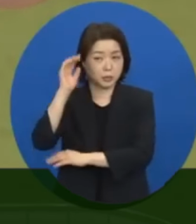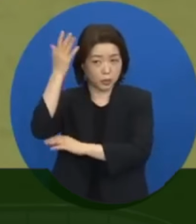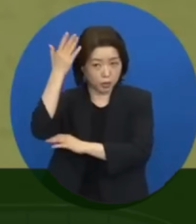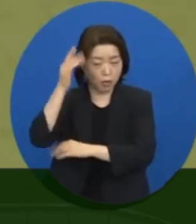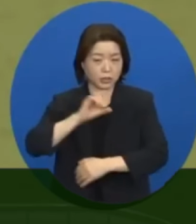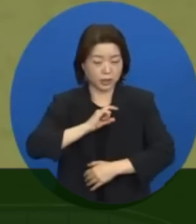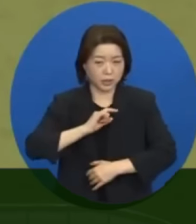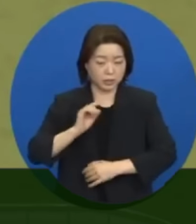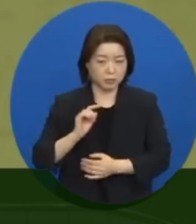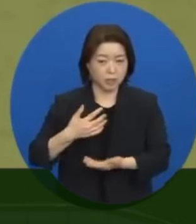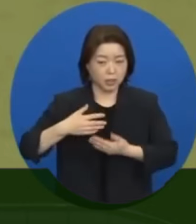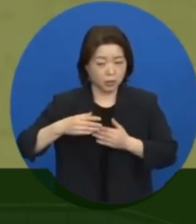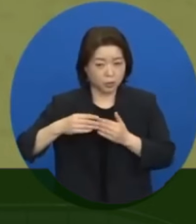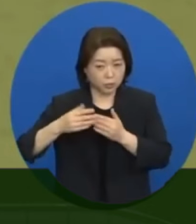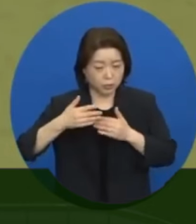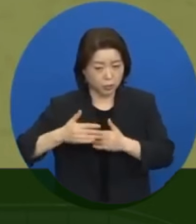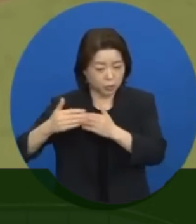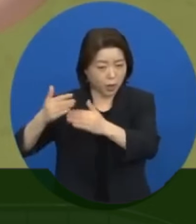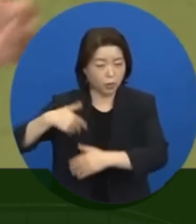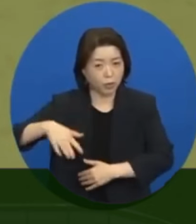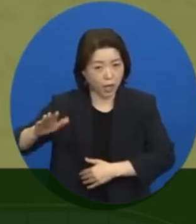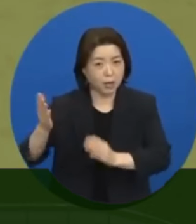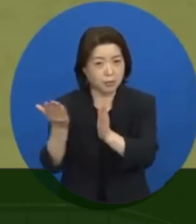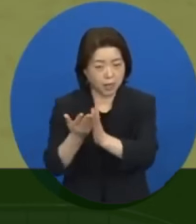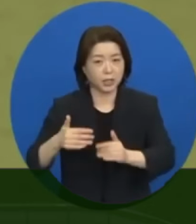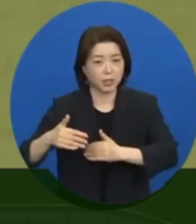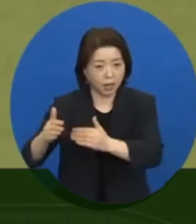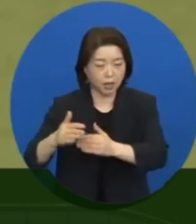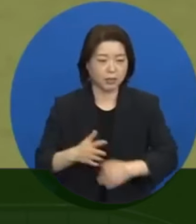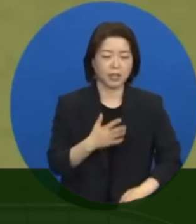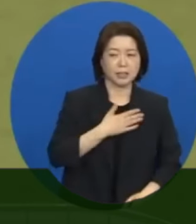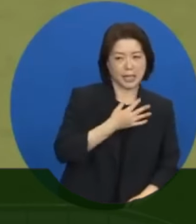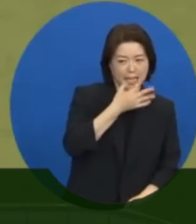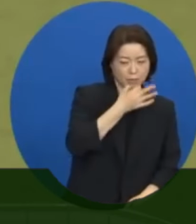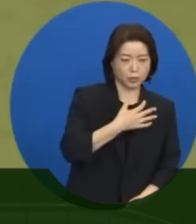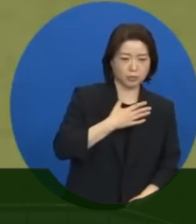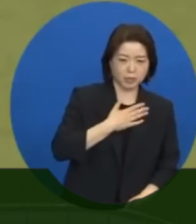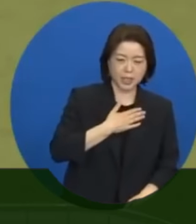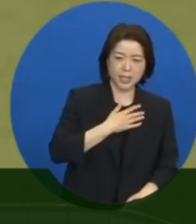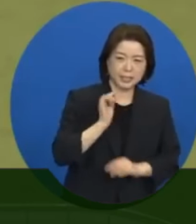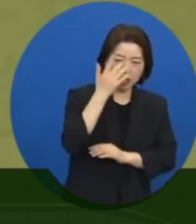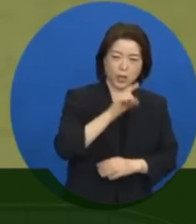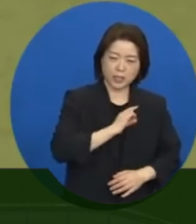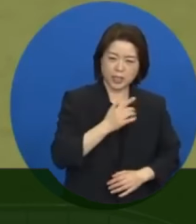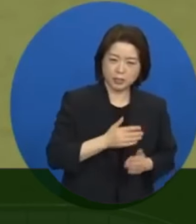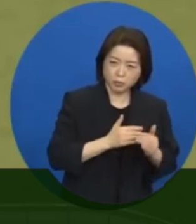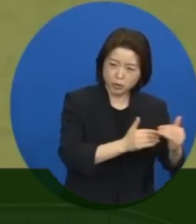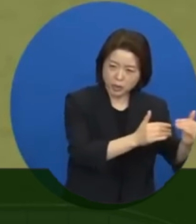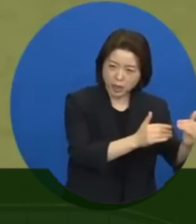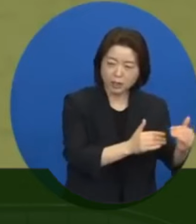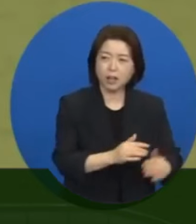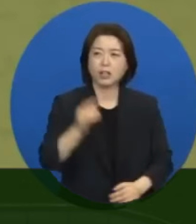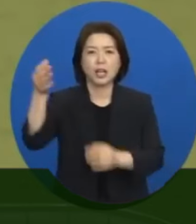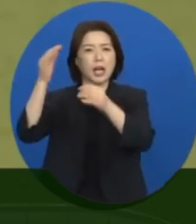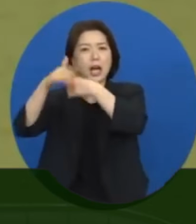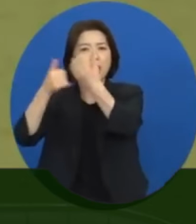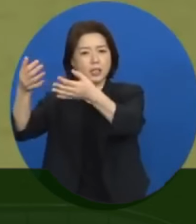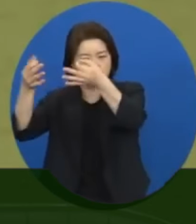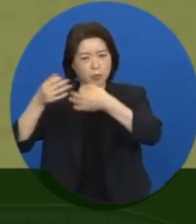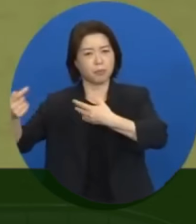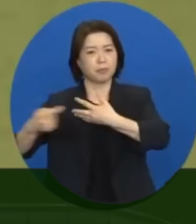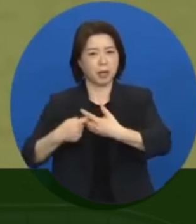이름과 영광을 추구할 자인지를 하나님 너무나 잘 아시죠 그래서 한마음 한 뜻으로 하나님만 사랑하는지 아니면